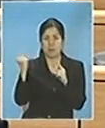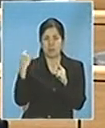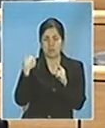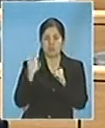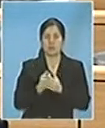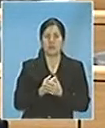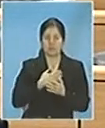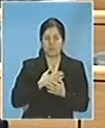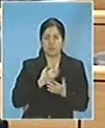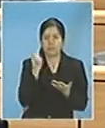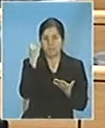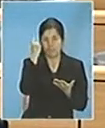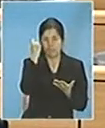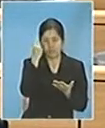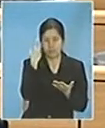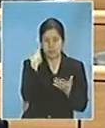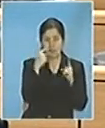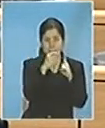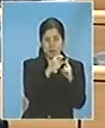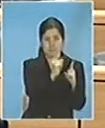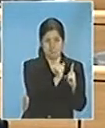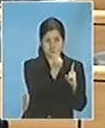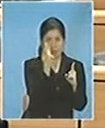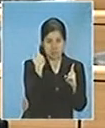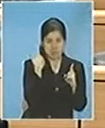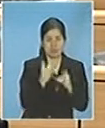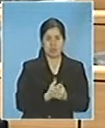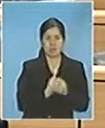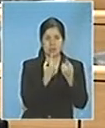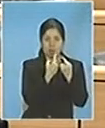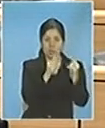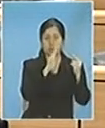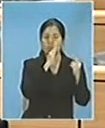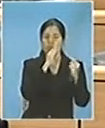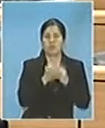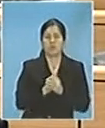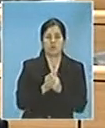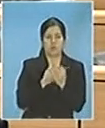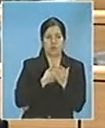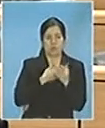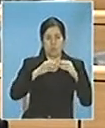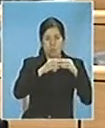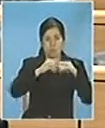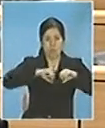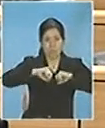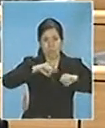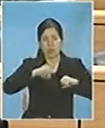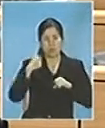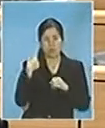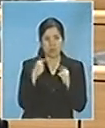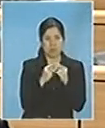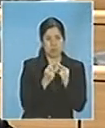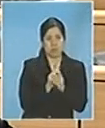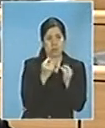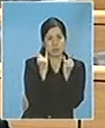ฉันไม่ถือสาในเรื่องนี้นักแต่ว่าถ้ามันติดตัวไปกับวัยรุ่นในปัจจุบันไปจนแก่ล่ะ